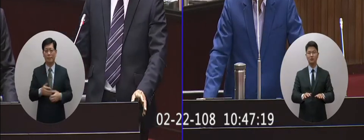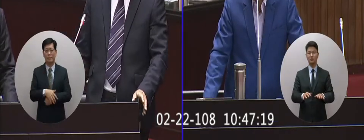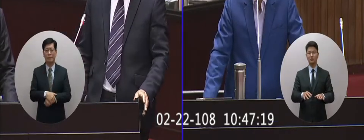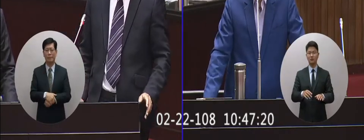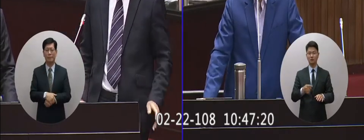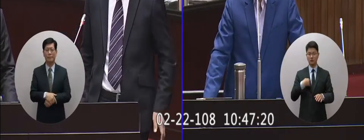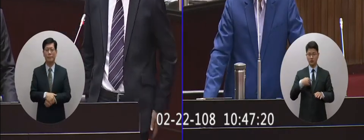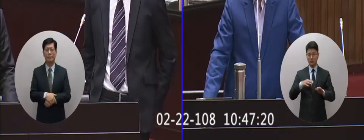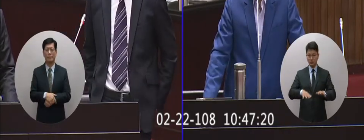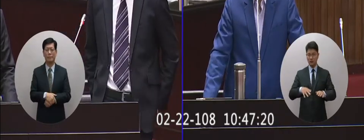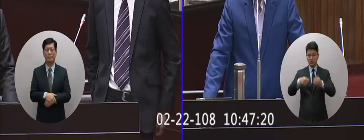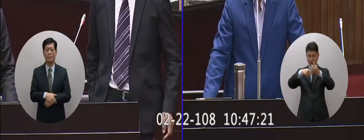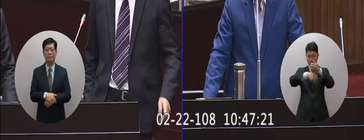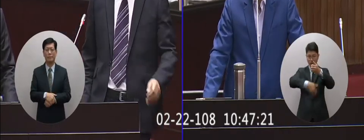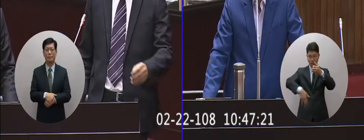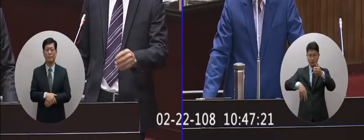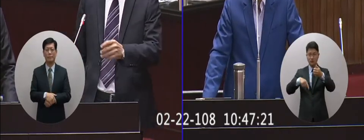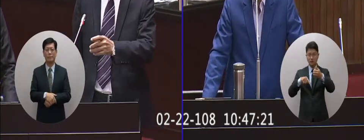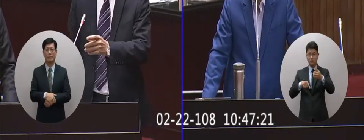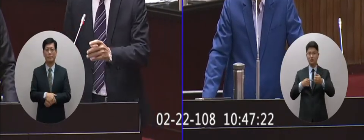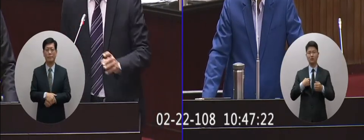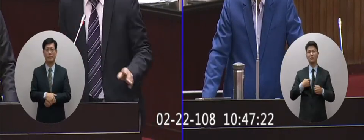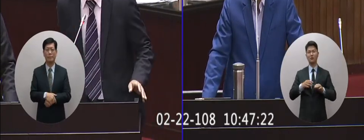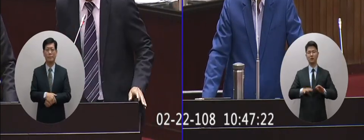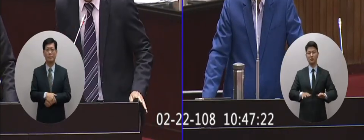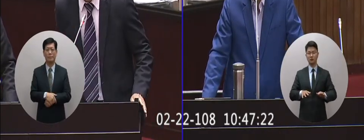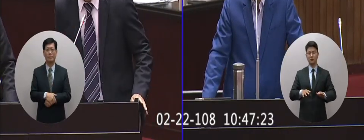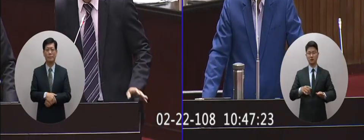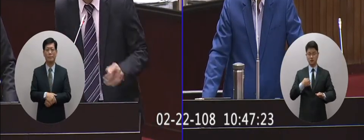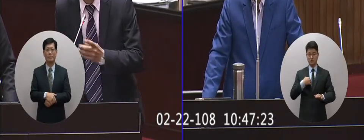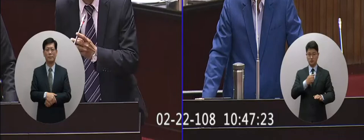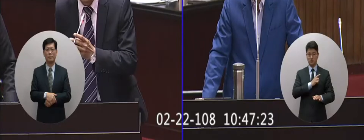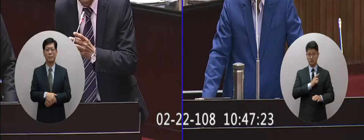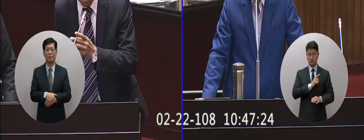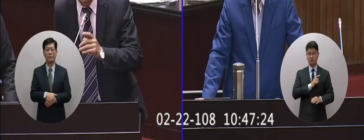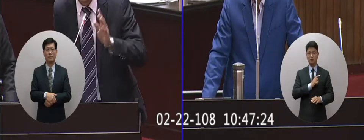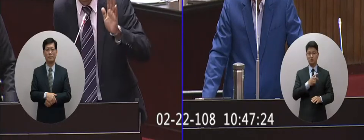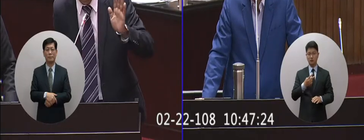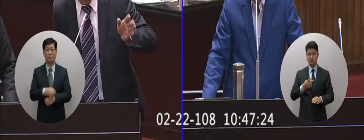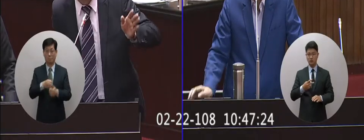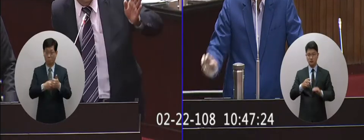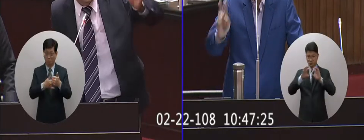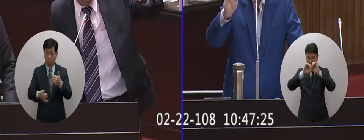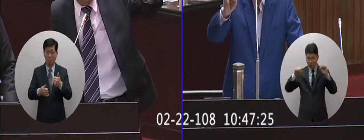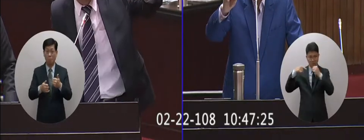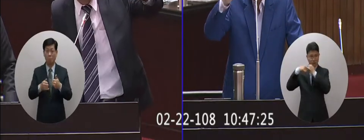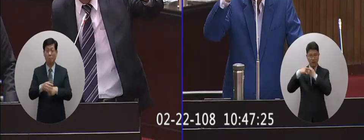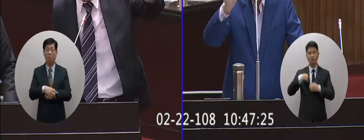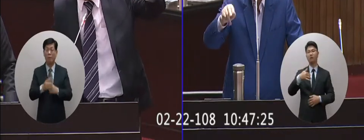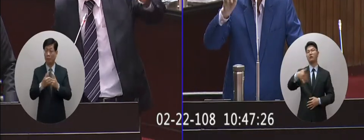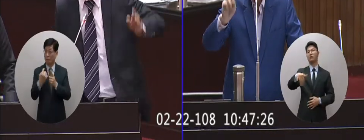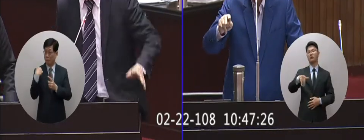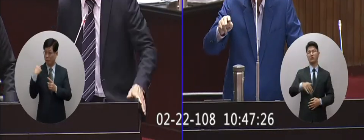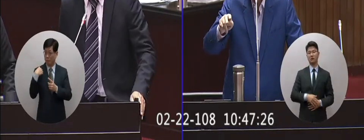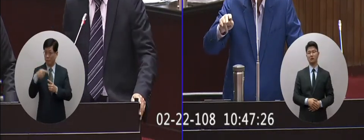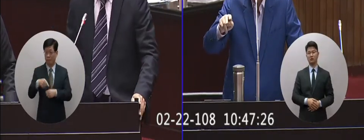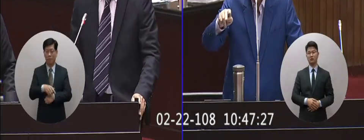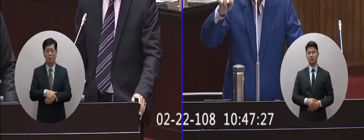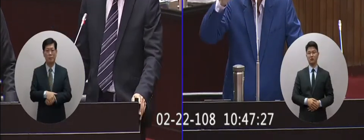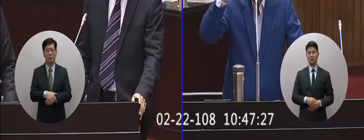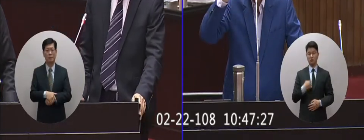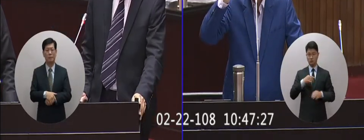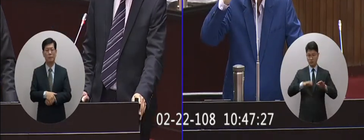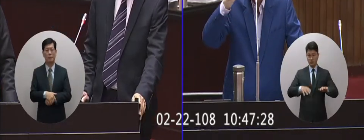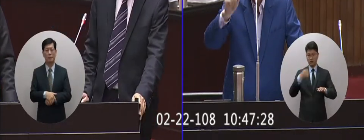我们现在的体制，啊、哦。我这一方面没有去 委员 去研究。我跟你讲，我们现在的体